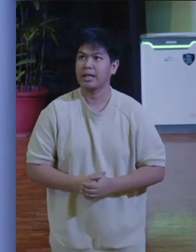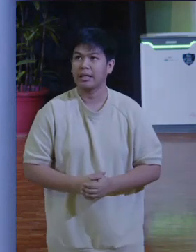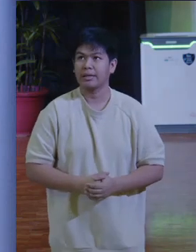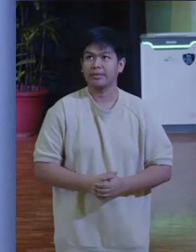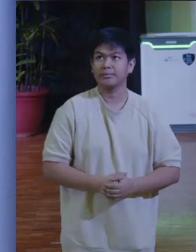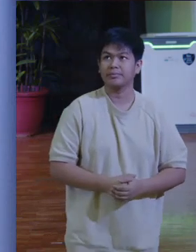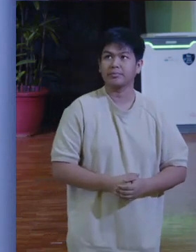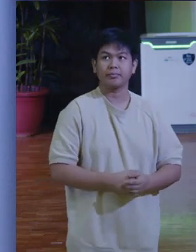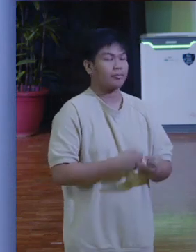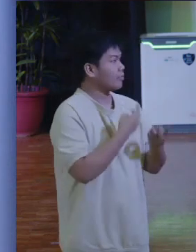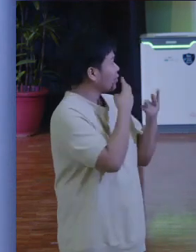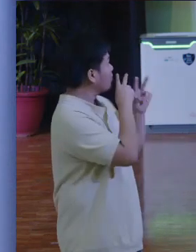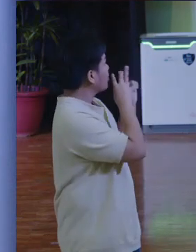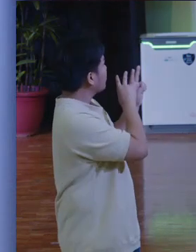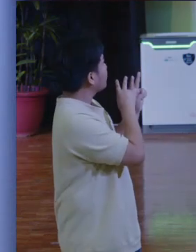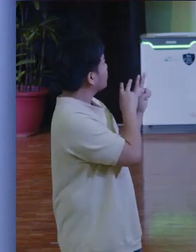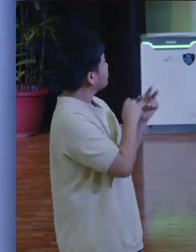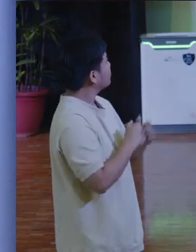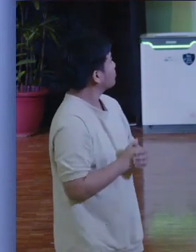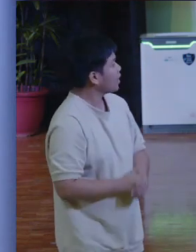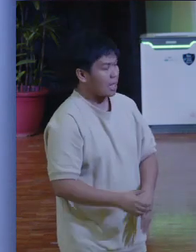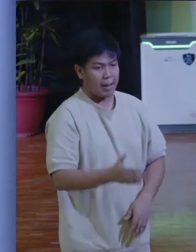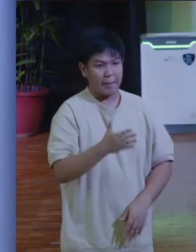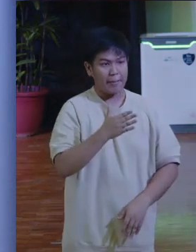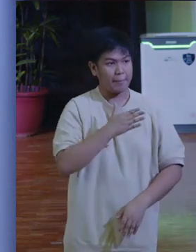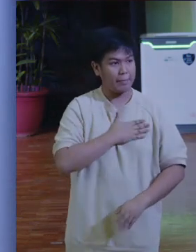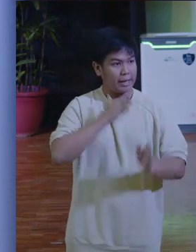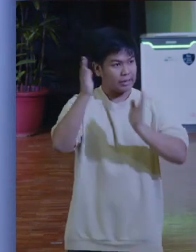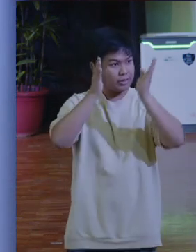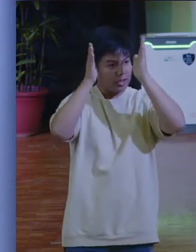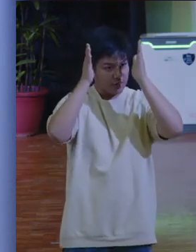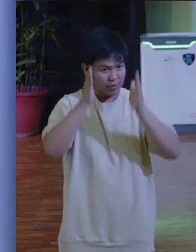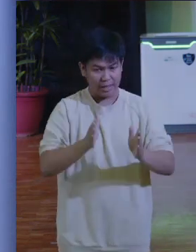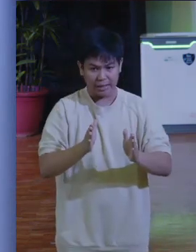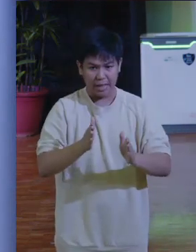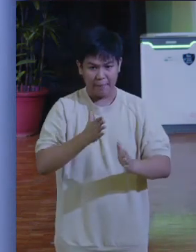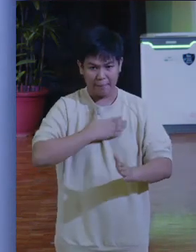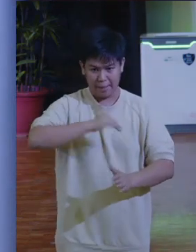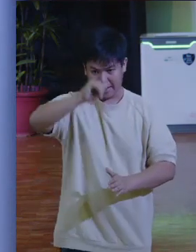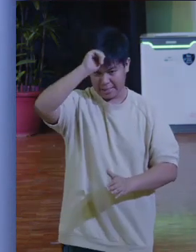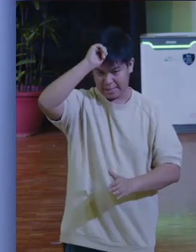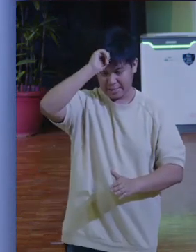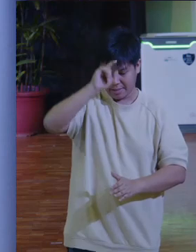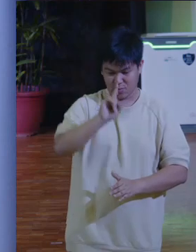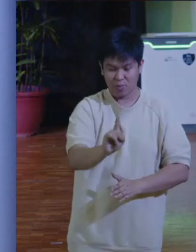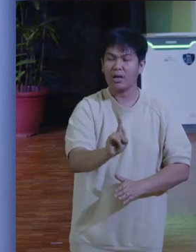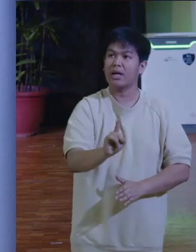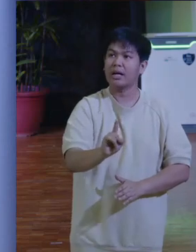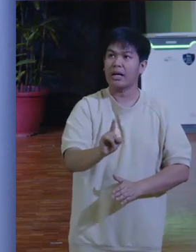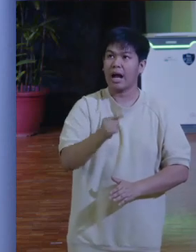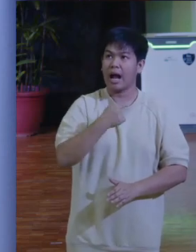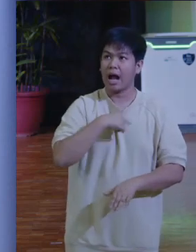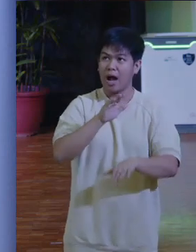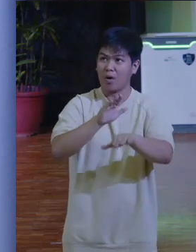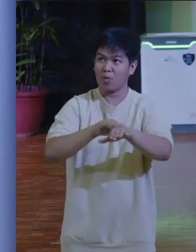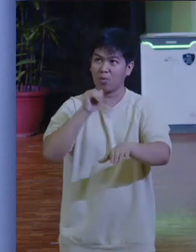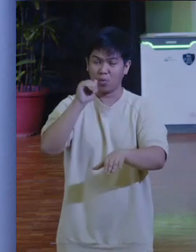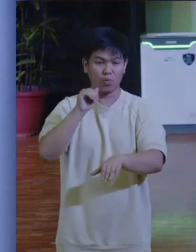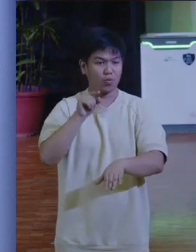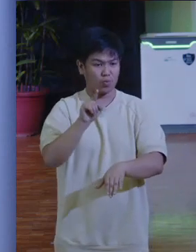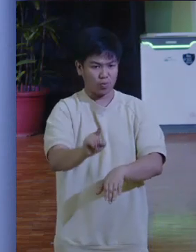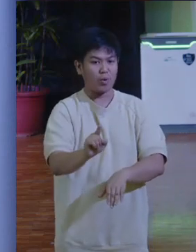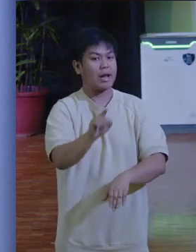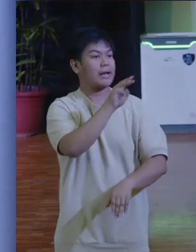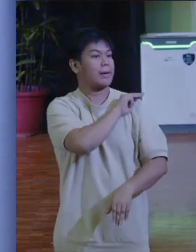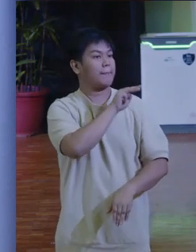servant whom I uphold, my chosen, my anointed one, ang aking hinirang, ang aking pinili, ang